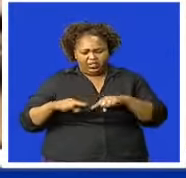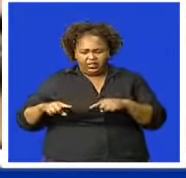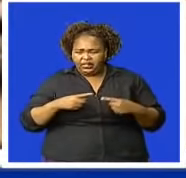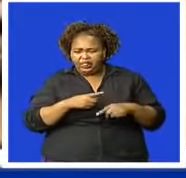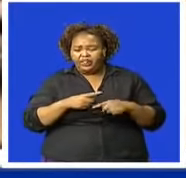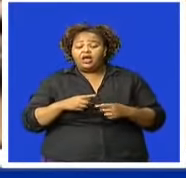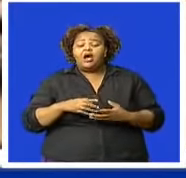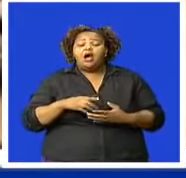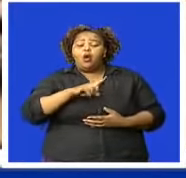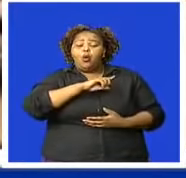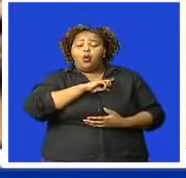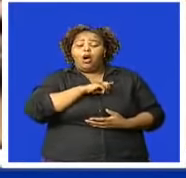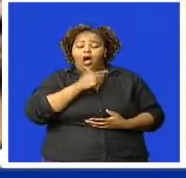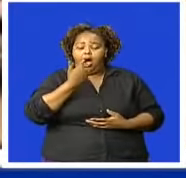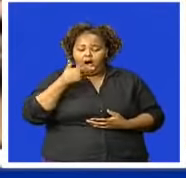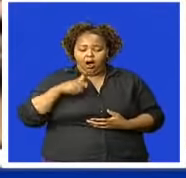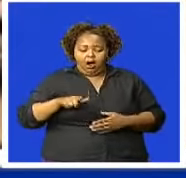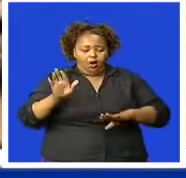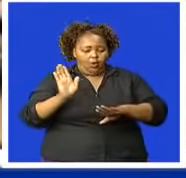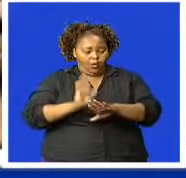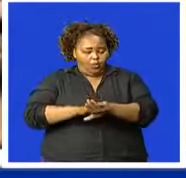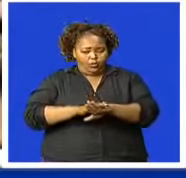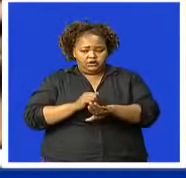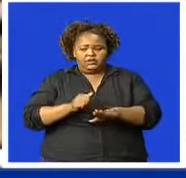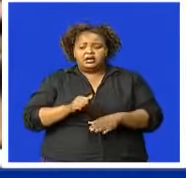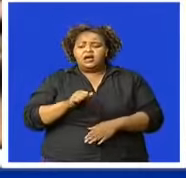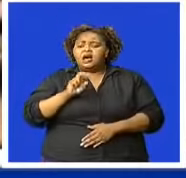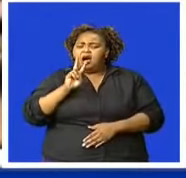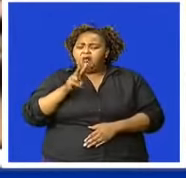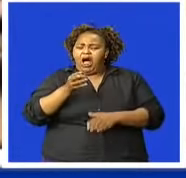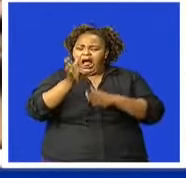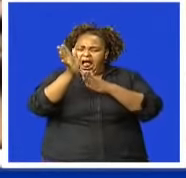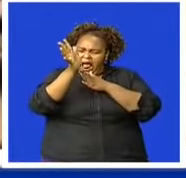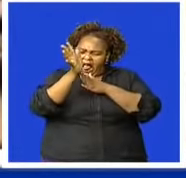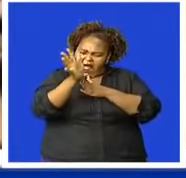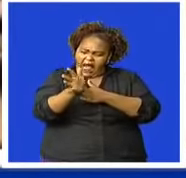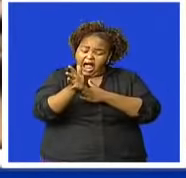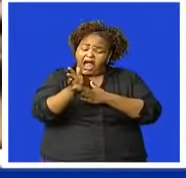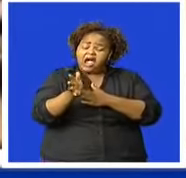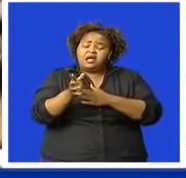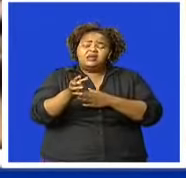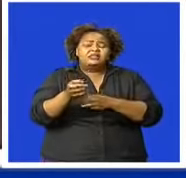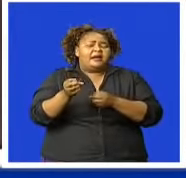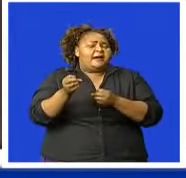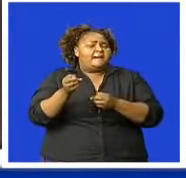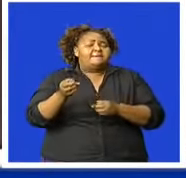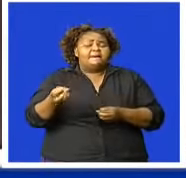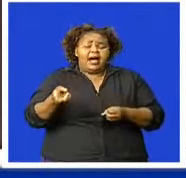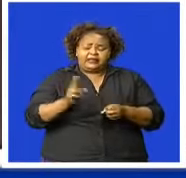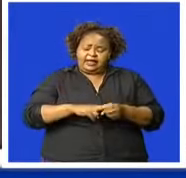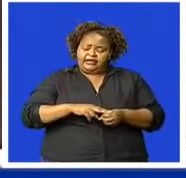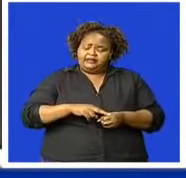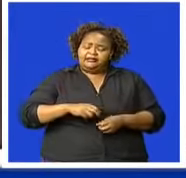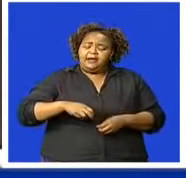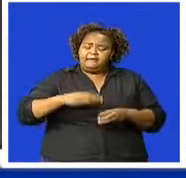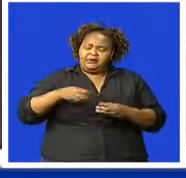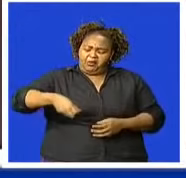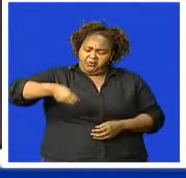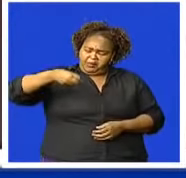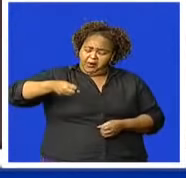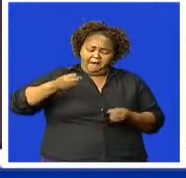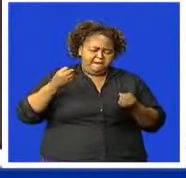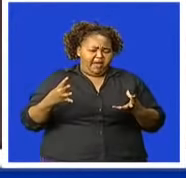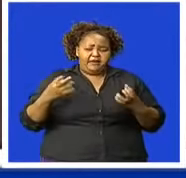nje line yalo thi lingakanani naleli tutulo thi lingakanani ngoba loyo muntu solwela uthi nayaphihle itolo bangishaya cimba sowufikile